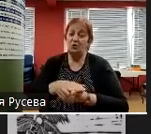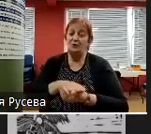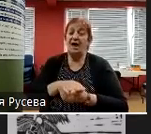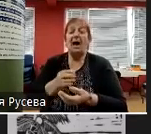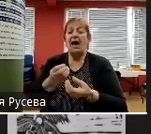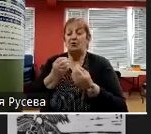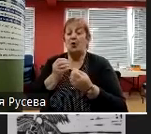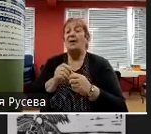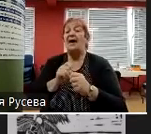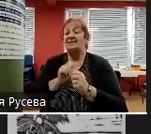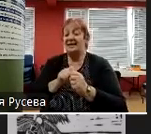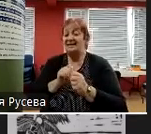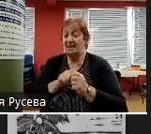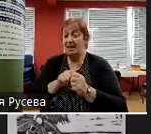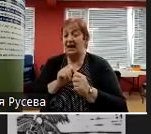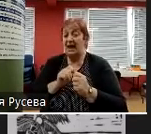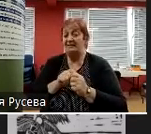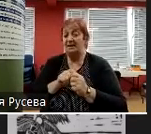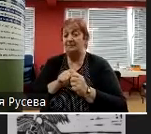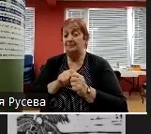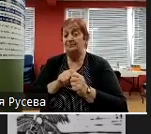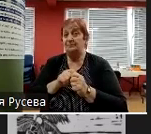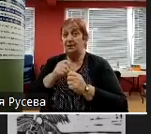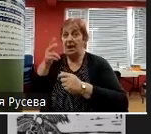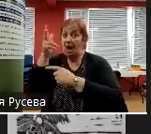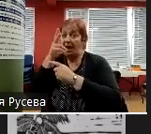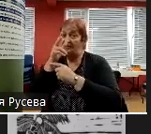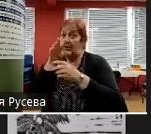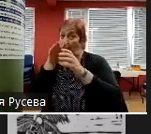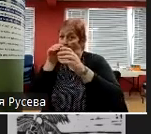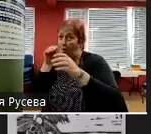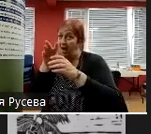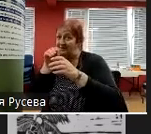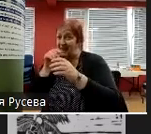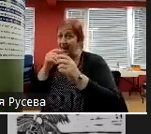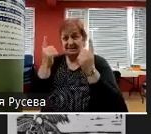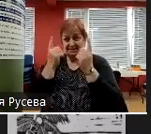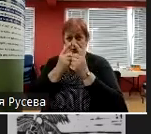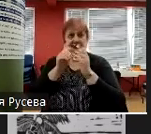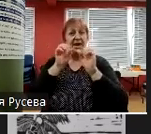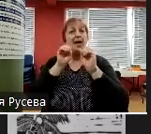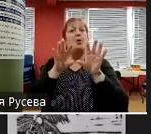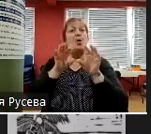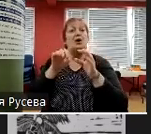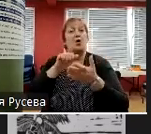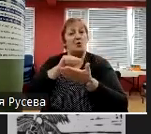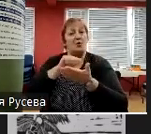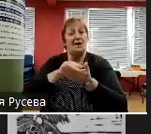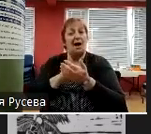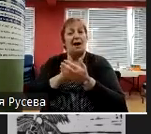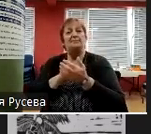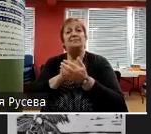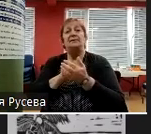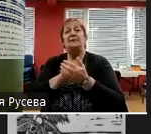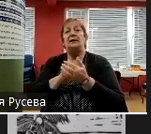е да се направи видеозапис на срещата, да се публикува в